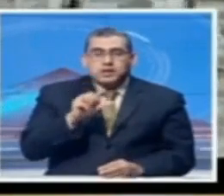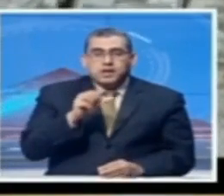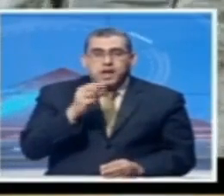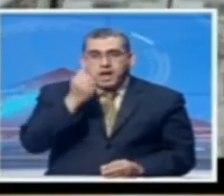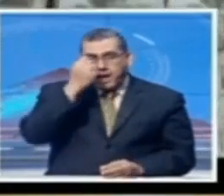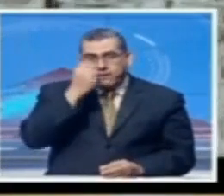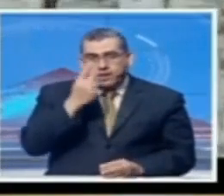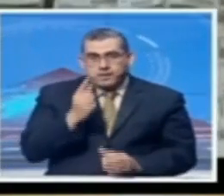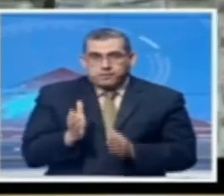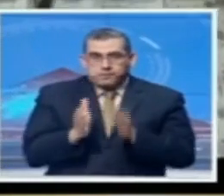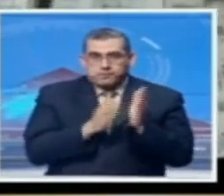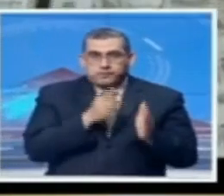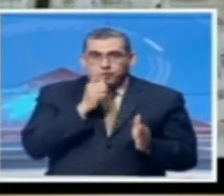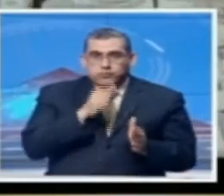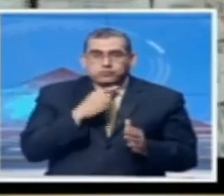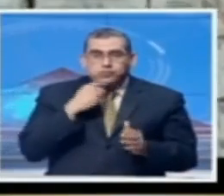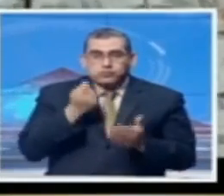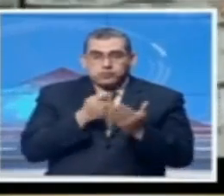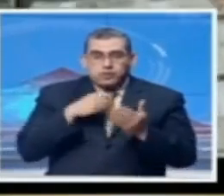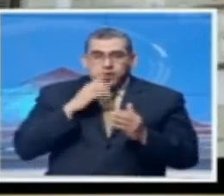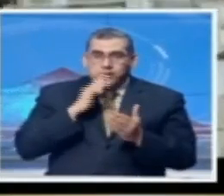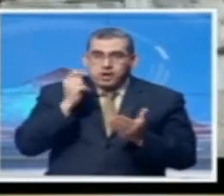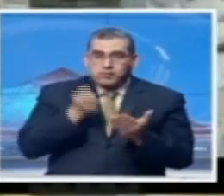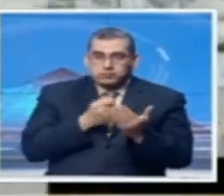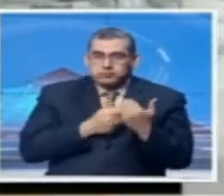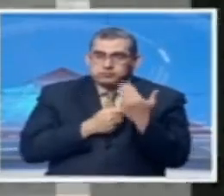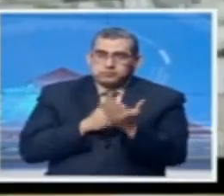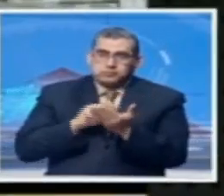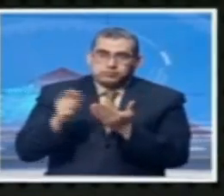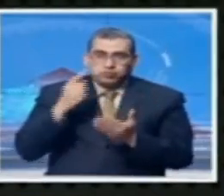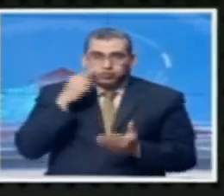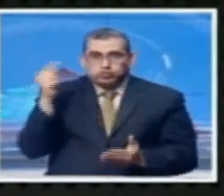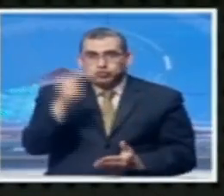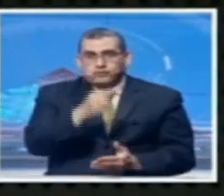2,543,299,000 جنيه مصري، وأخطرت مصلحة الضرائب لفحصها.